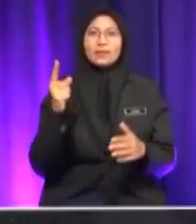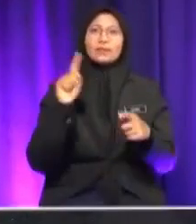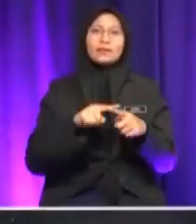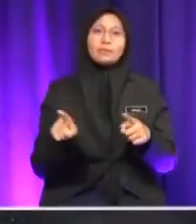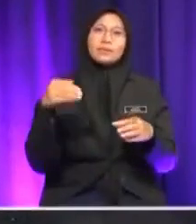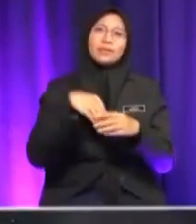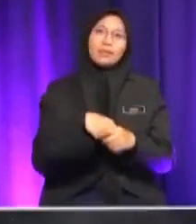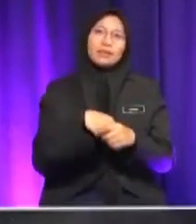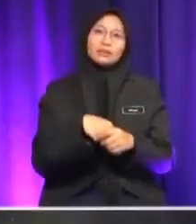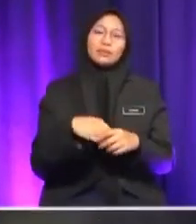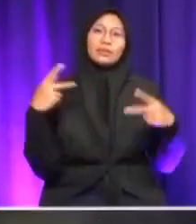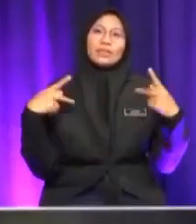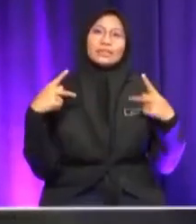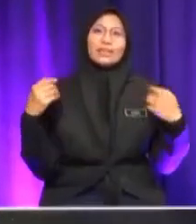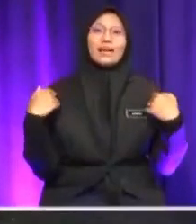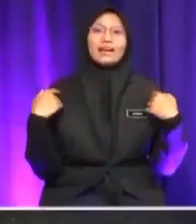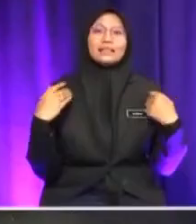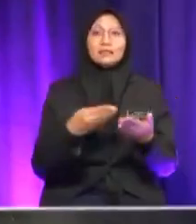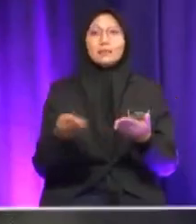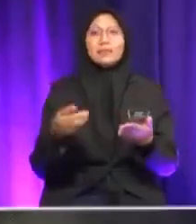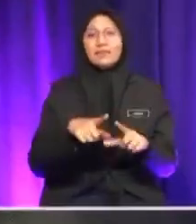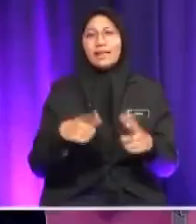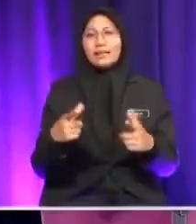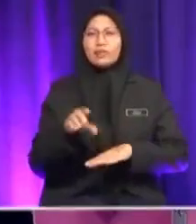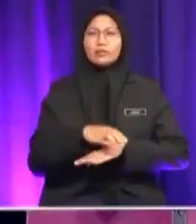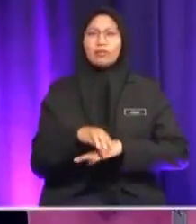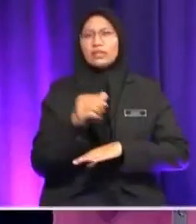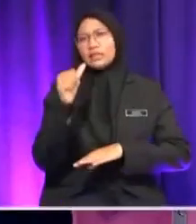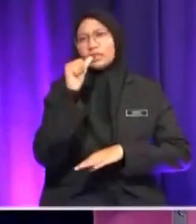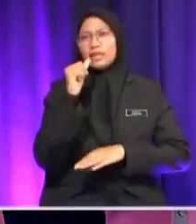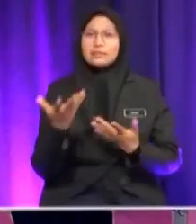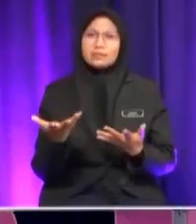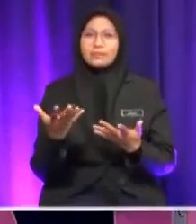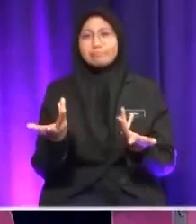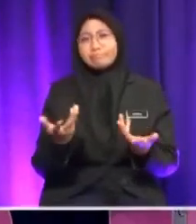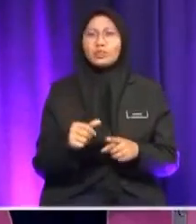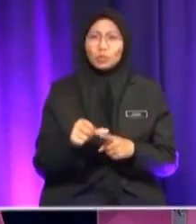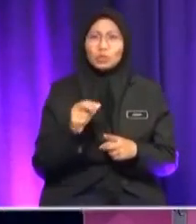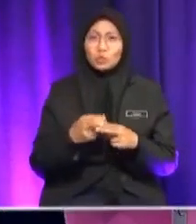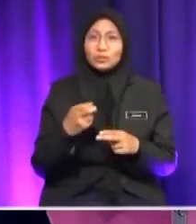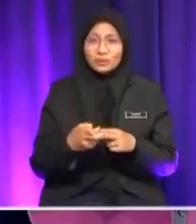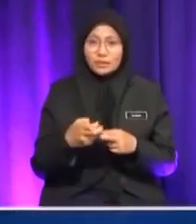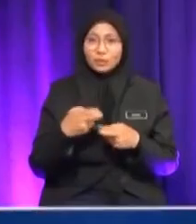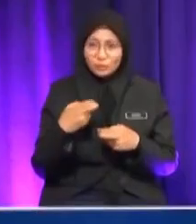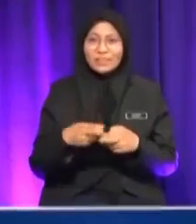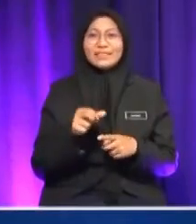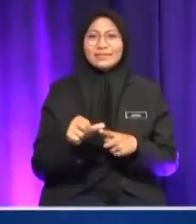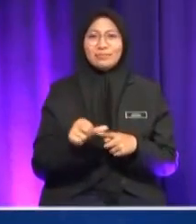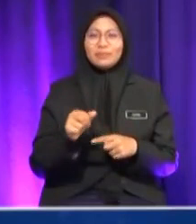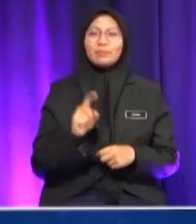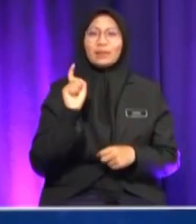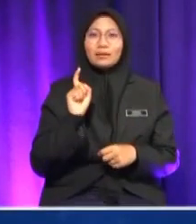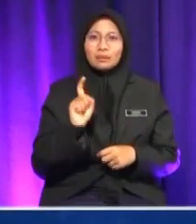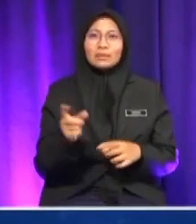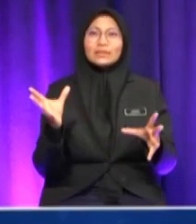nanti keluar. Ya, betul. Aiskrim. Di sini mendisiplinkan diri kita. Betul. Seterusnya pula, mendapat hikmat nasihat sebelum